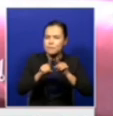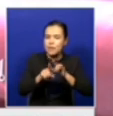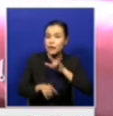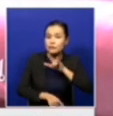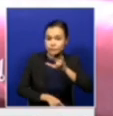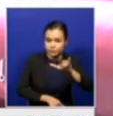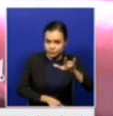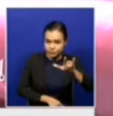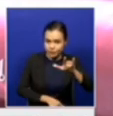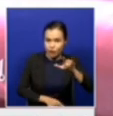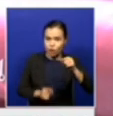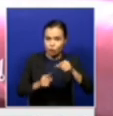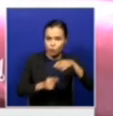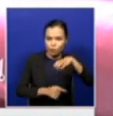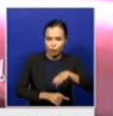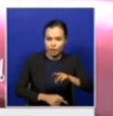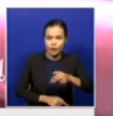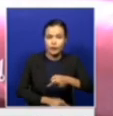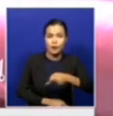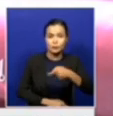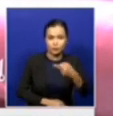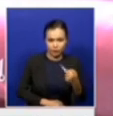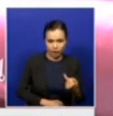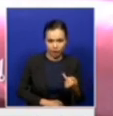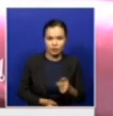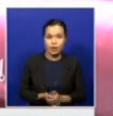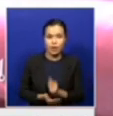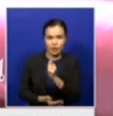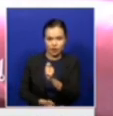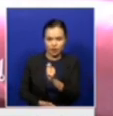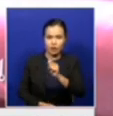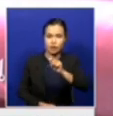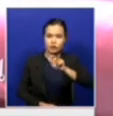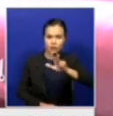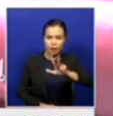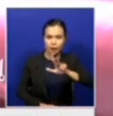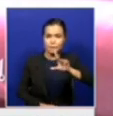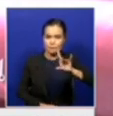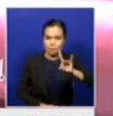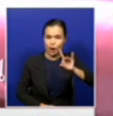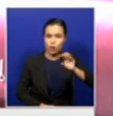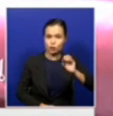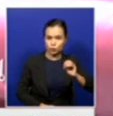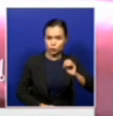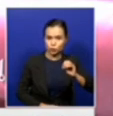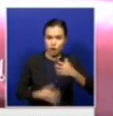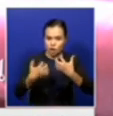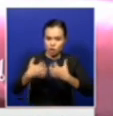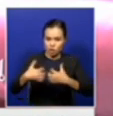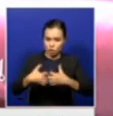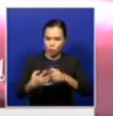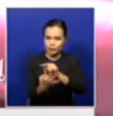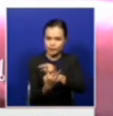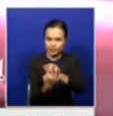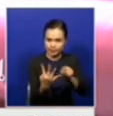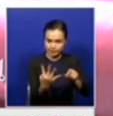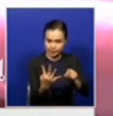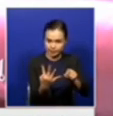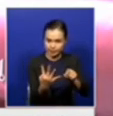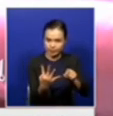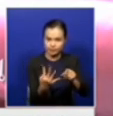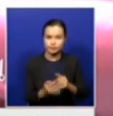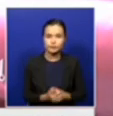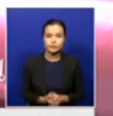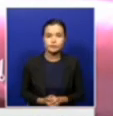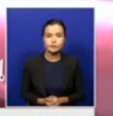ของการบินไทยนะครับเอาเครื่อง A380 ก็แล้วกันมี4เครื่องยนต์ขนาดนี้ครับกราบเรียน